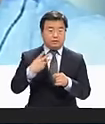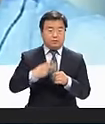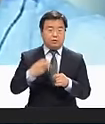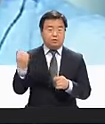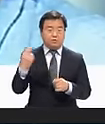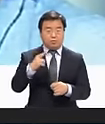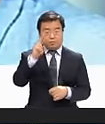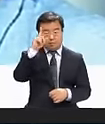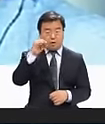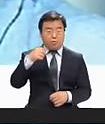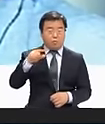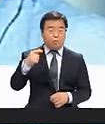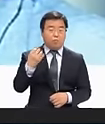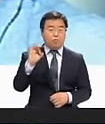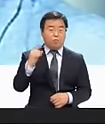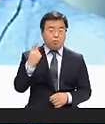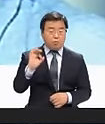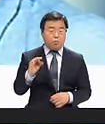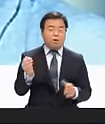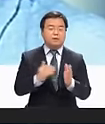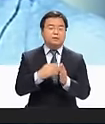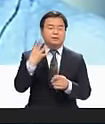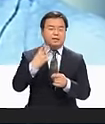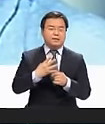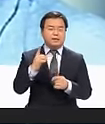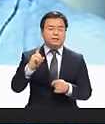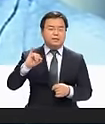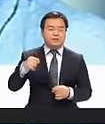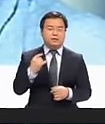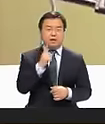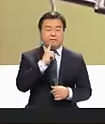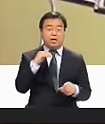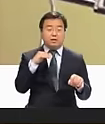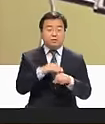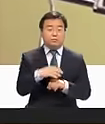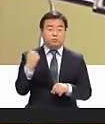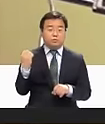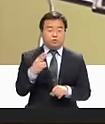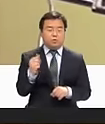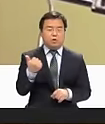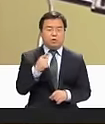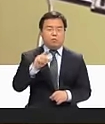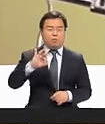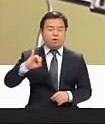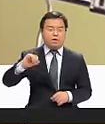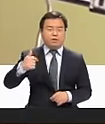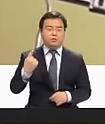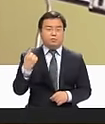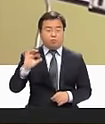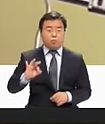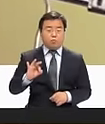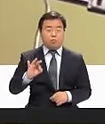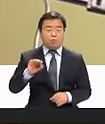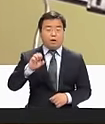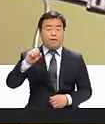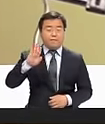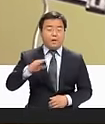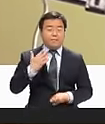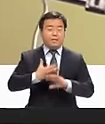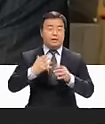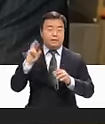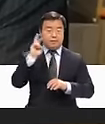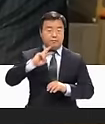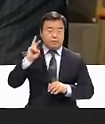4대 DJ였다 이런 말들도 있었고 그 외에도 그 황인용 씨가 옛날에 팝송 전문 DJ로 굉장히